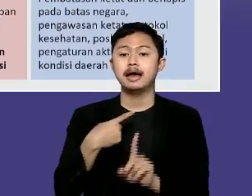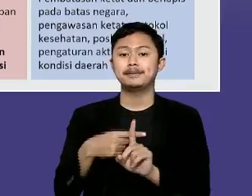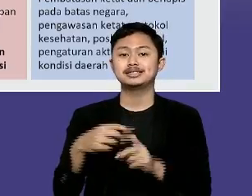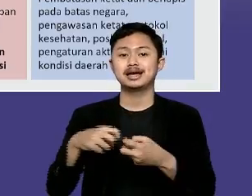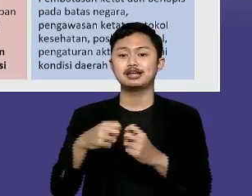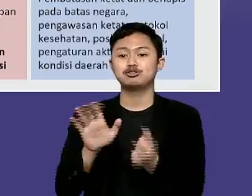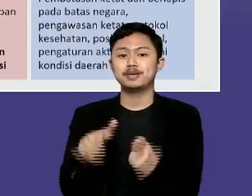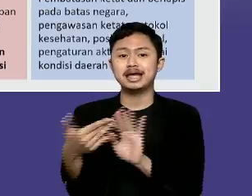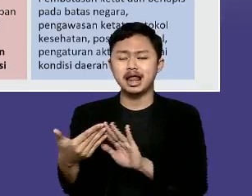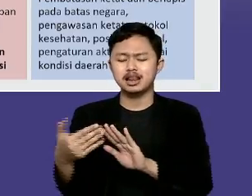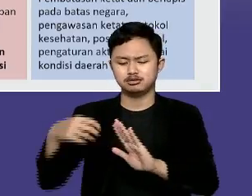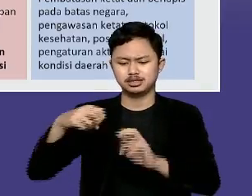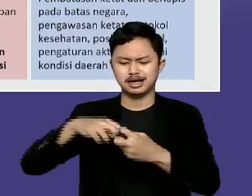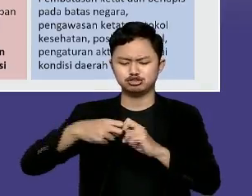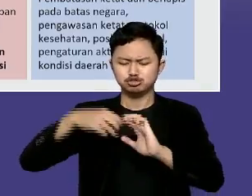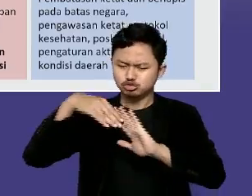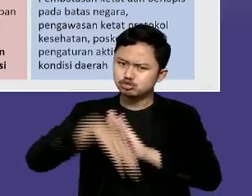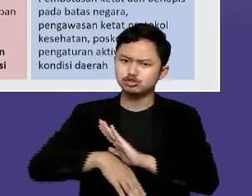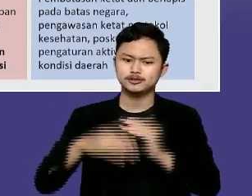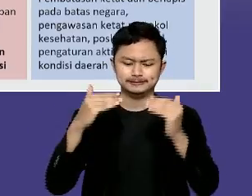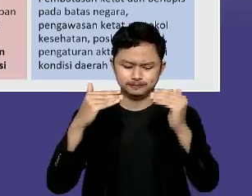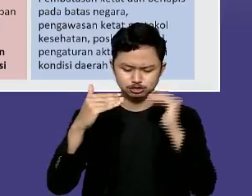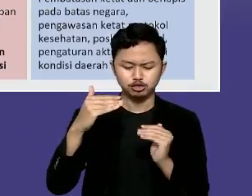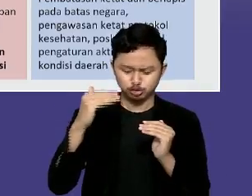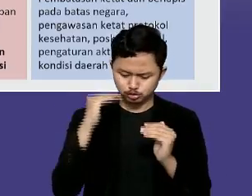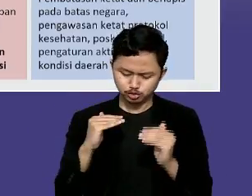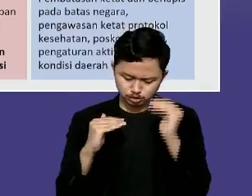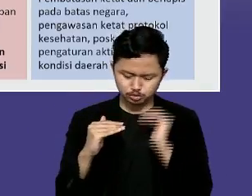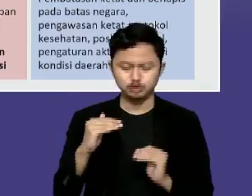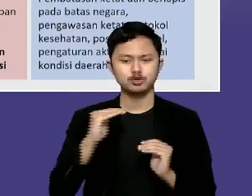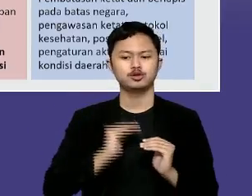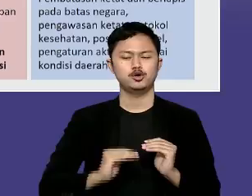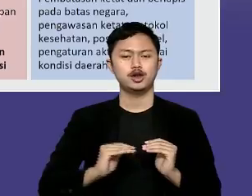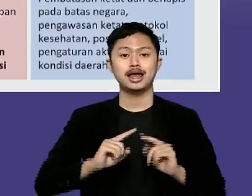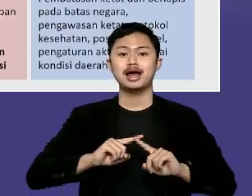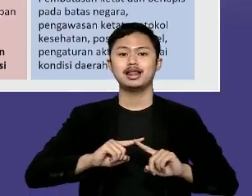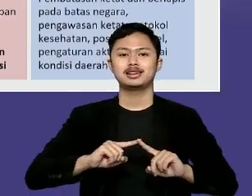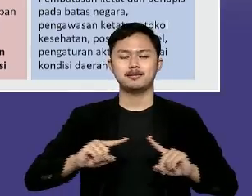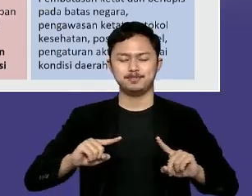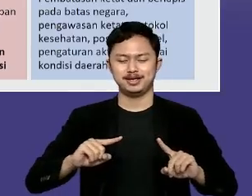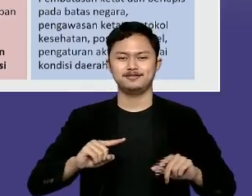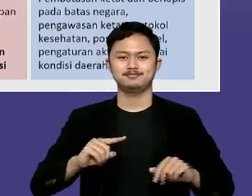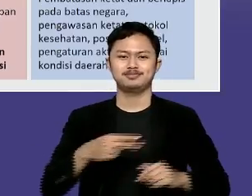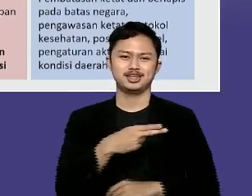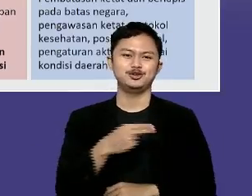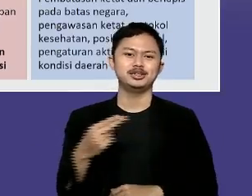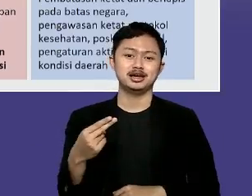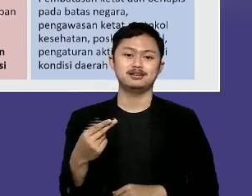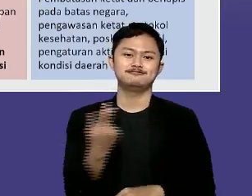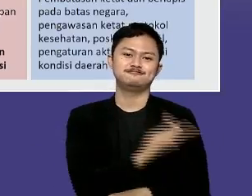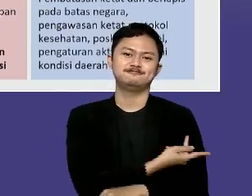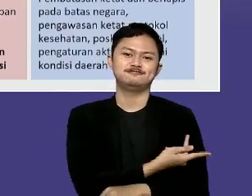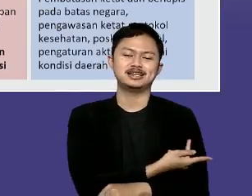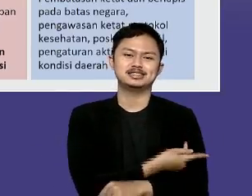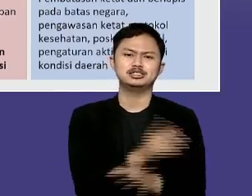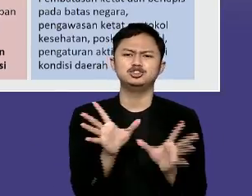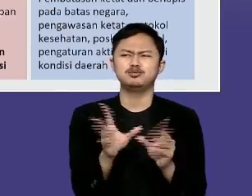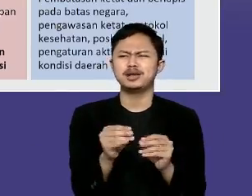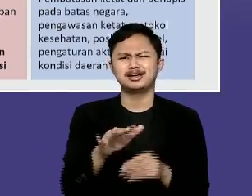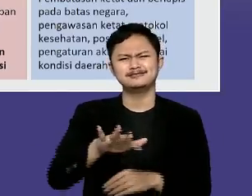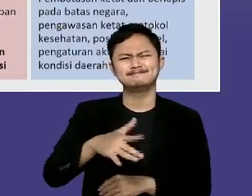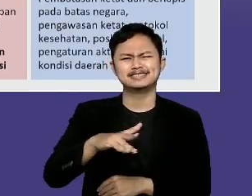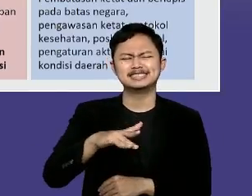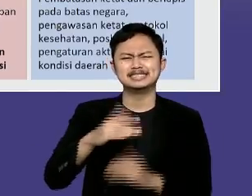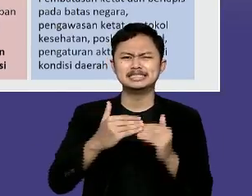yang juga terus mengalami penurunan. Namun, cakupan vaksinasi dosis lengkap di Indonesia masih terbilang